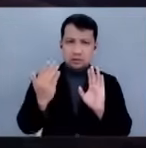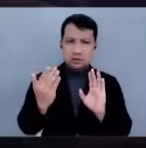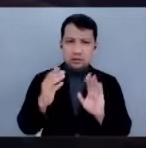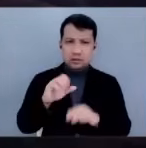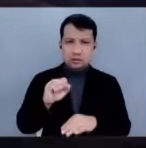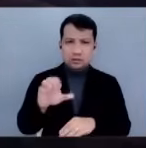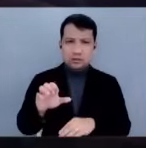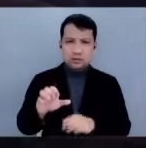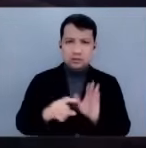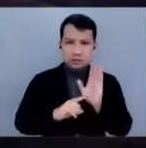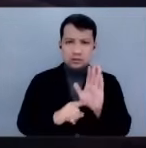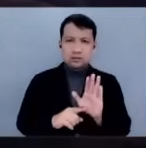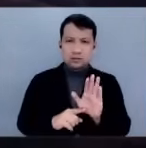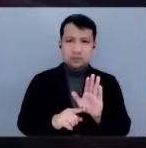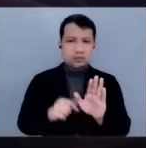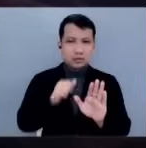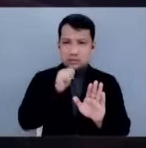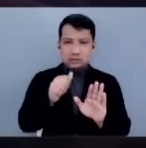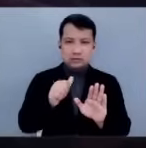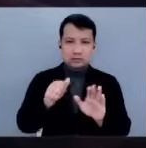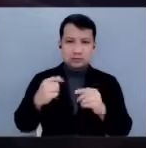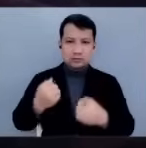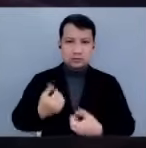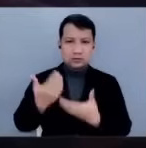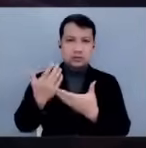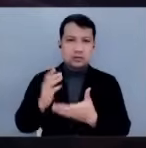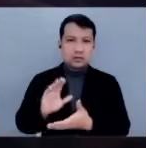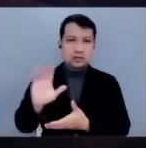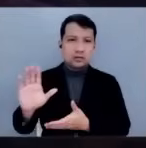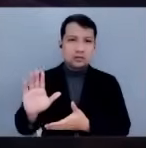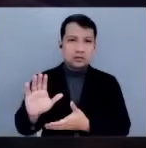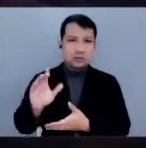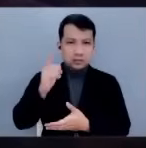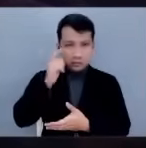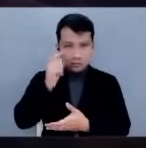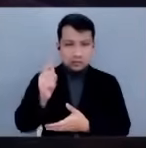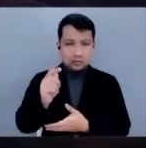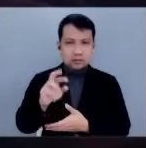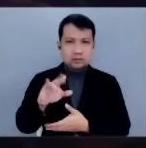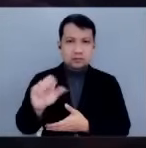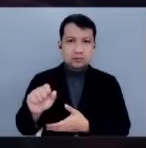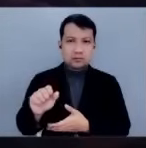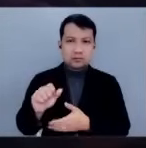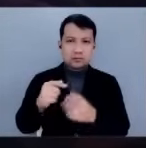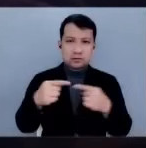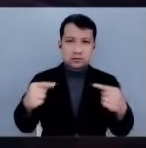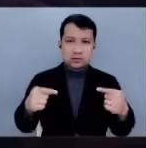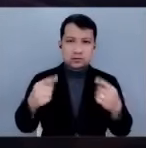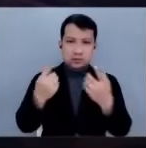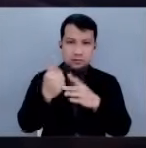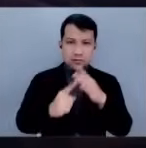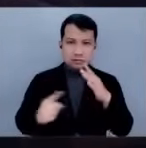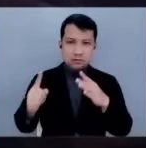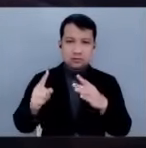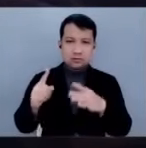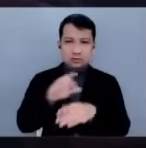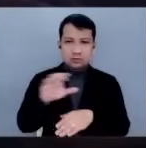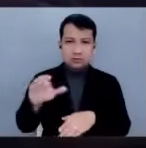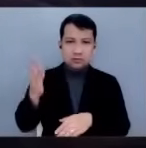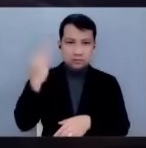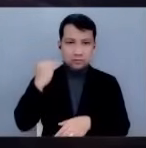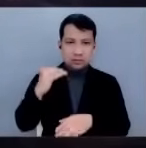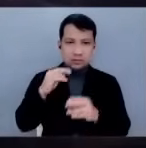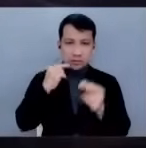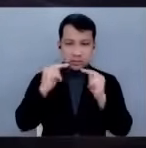daw ito na hindi kakampi ng freedom of expression si Trillanes. Nawala raw sa Pilipinas ang Scarborough ng magsilbing negotiator